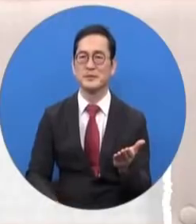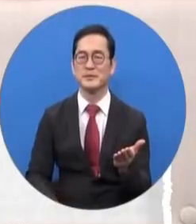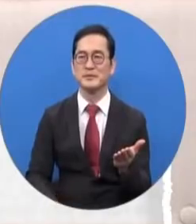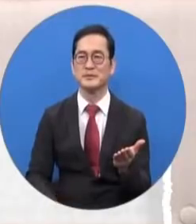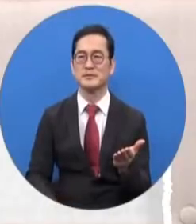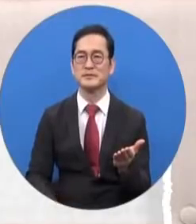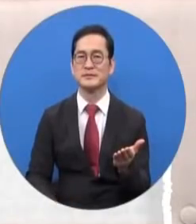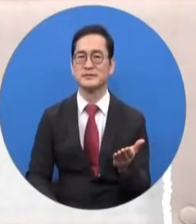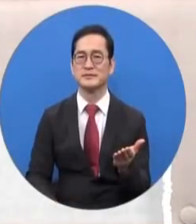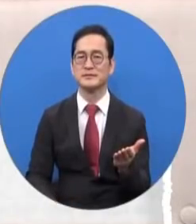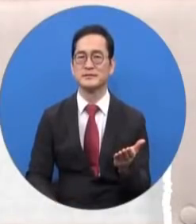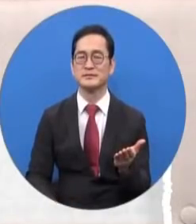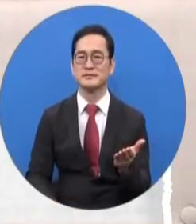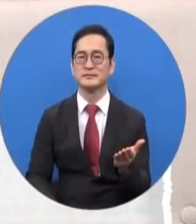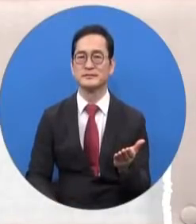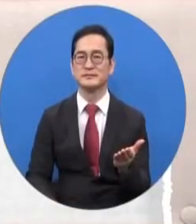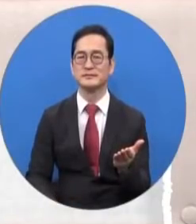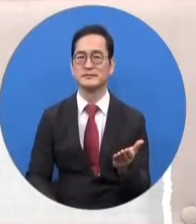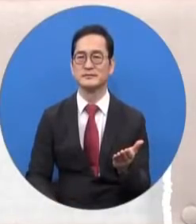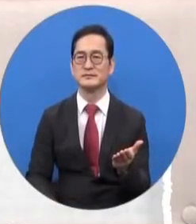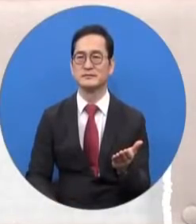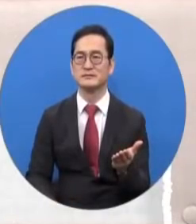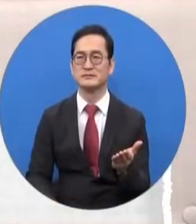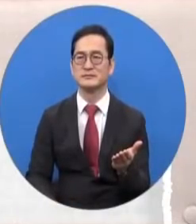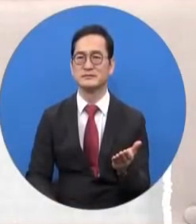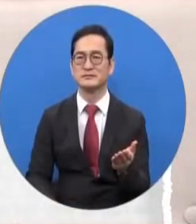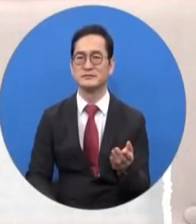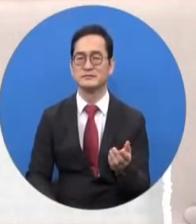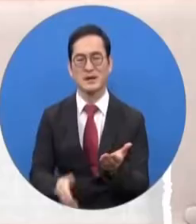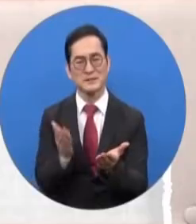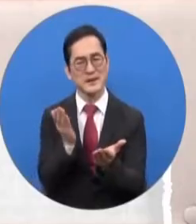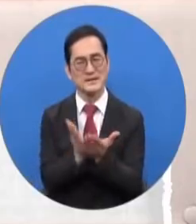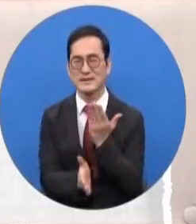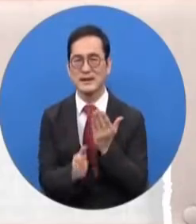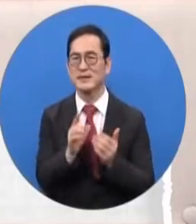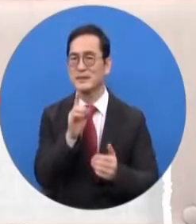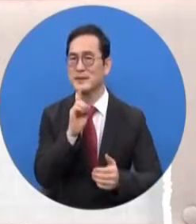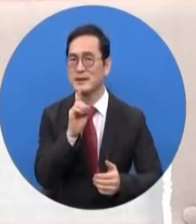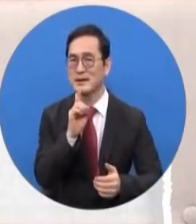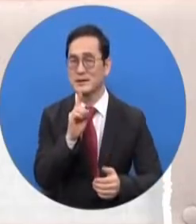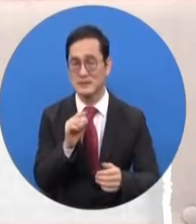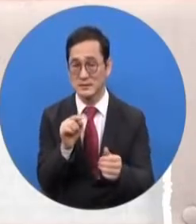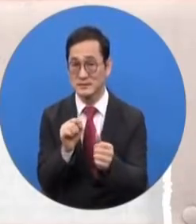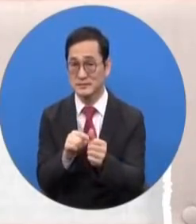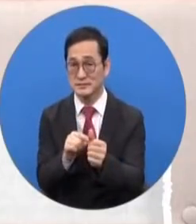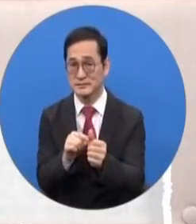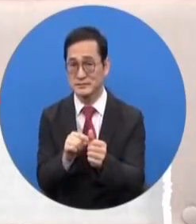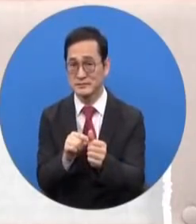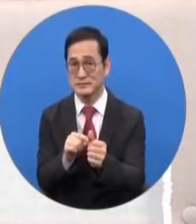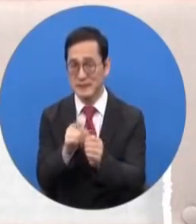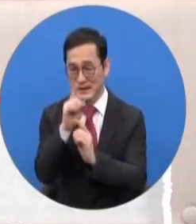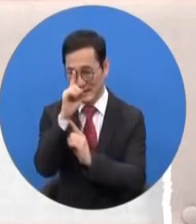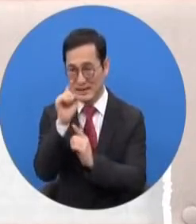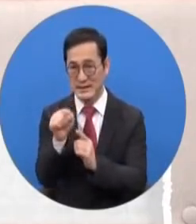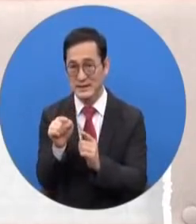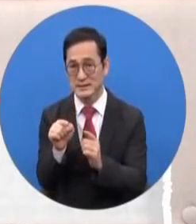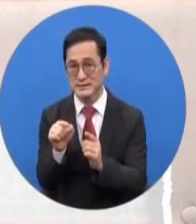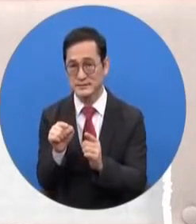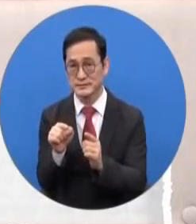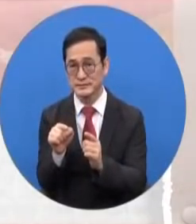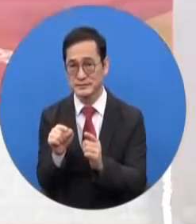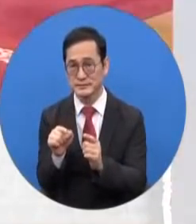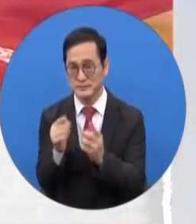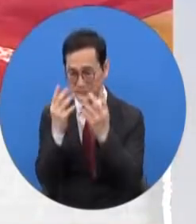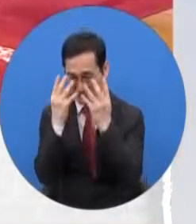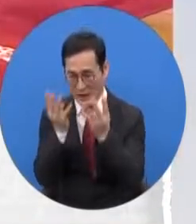대통령의 경우에는 확정된 형에 비해 복역 기간도 상당히 짧습니다. 물론 박근혜 전 대통령은 사면하지 않았느냐라고